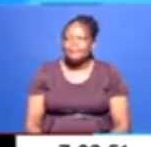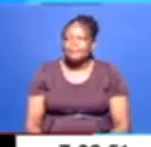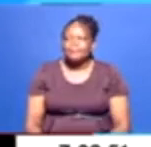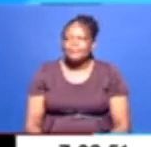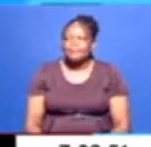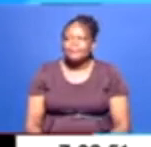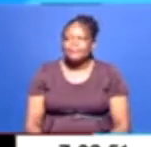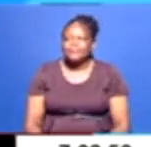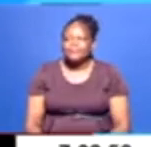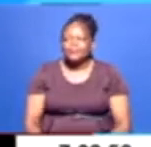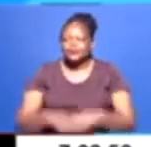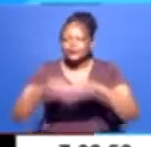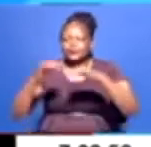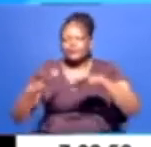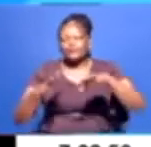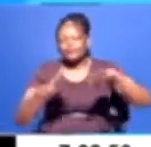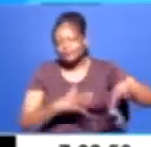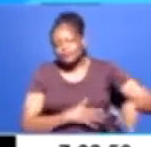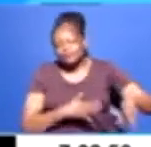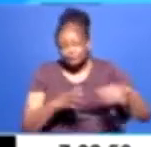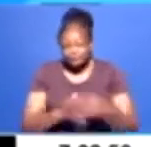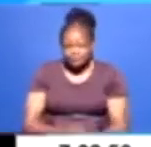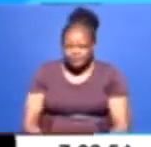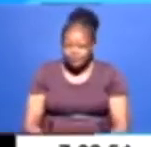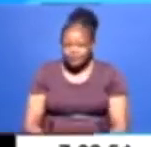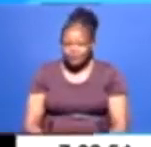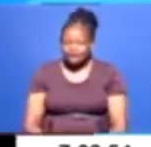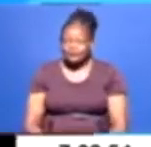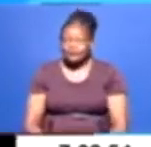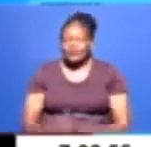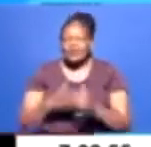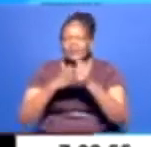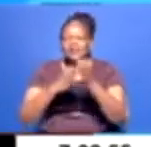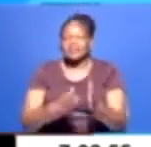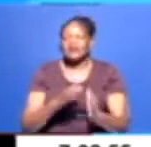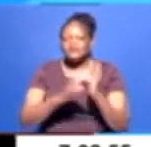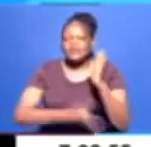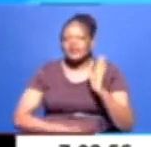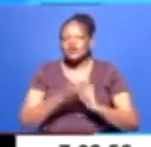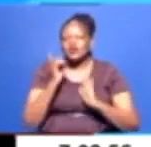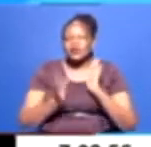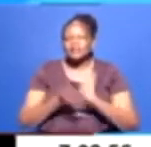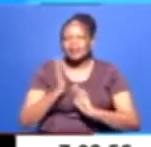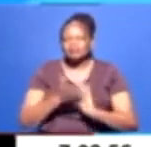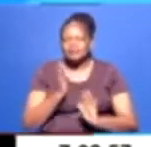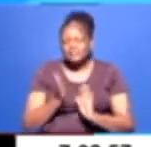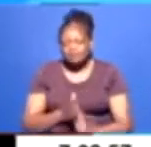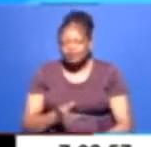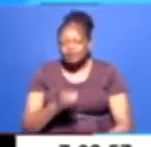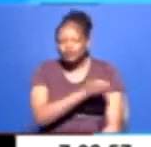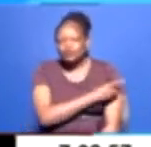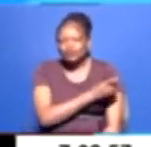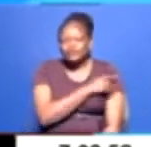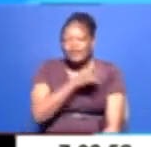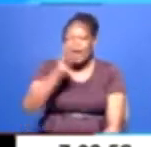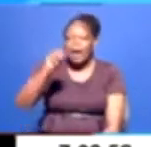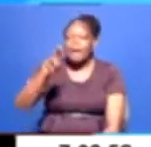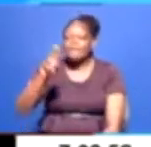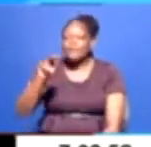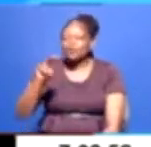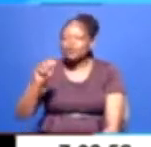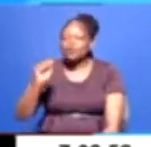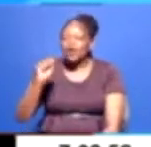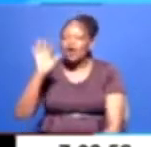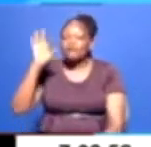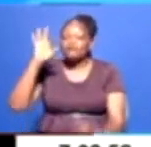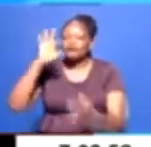Na tukisalia kwenye mikiki mikiki ya siasa ni kwa kiongozi wa chama cha maendeleo Chap Chap, Dr. Alfred Mutua sasa amejiunga na muungano wa Kenya Kwanza